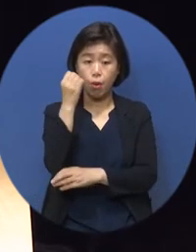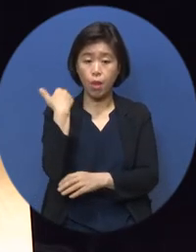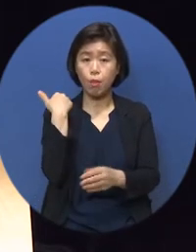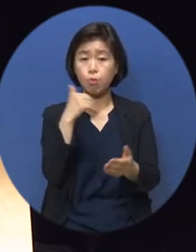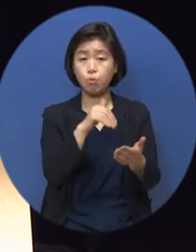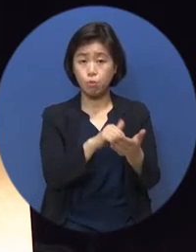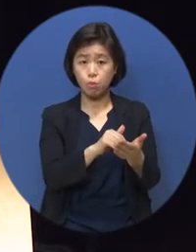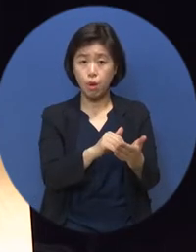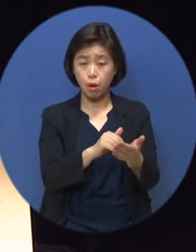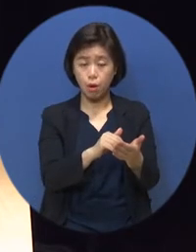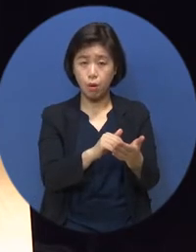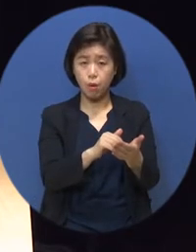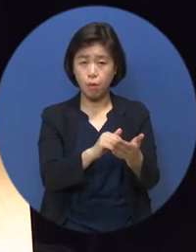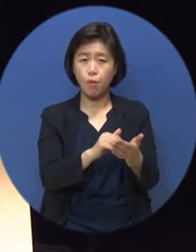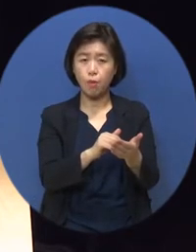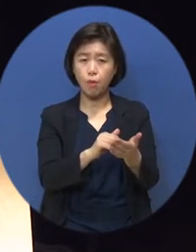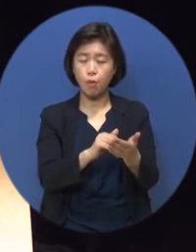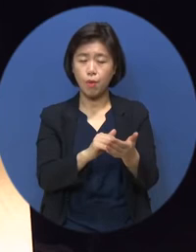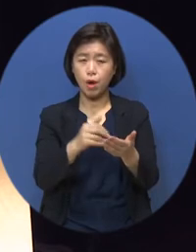절대 존재가 됩니다.